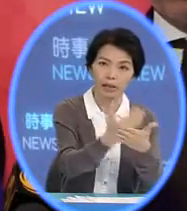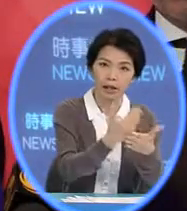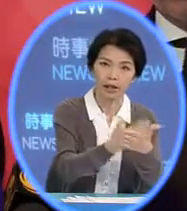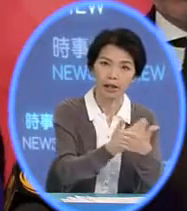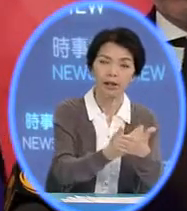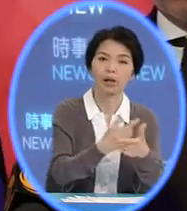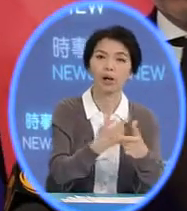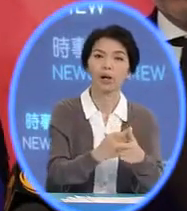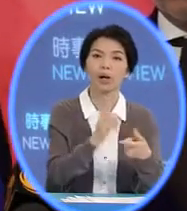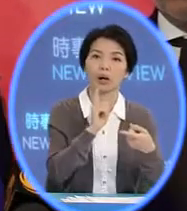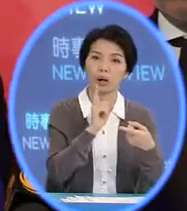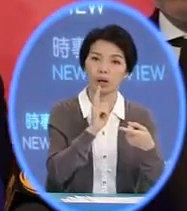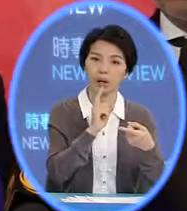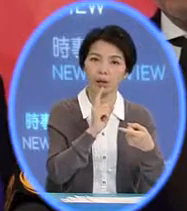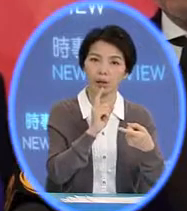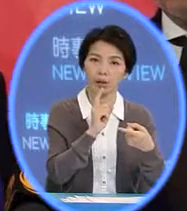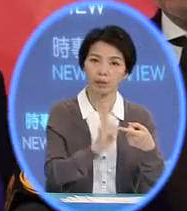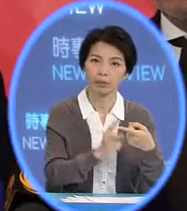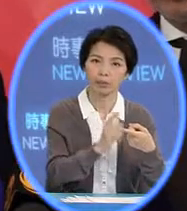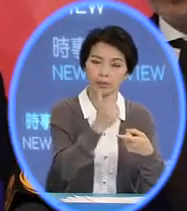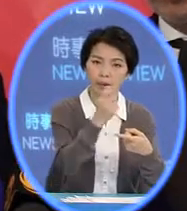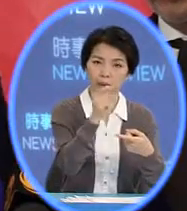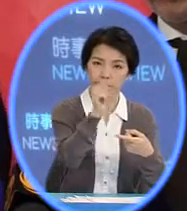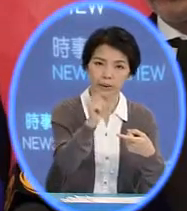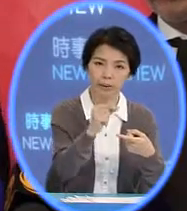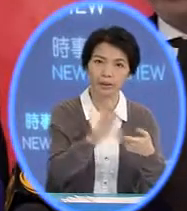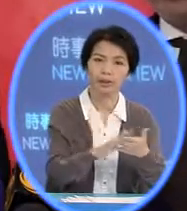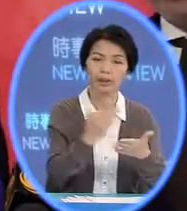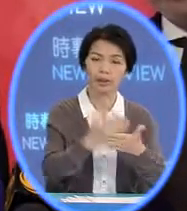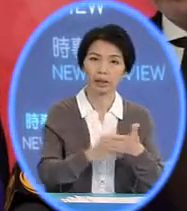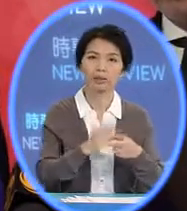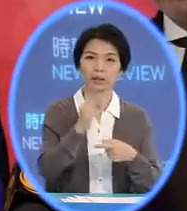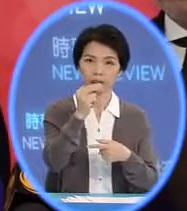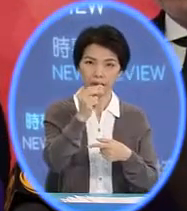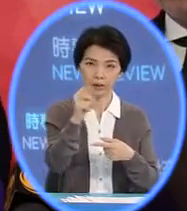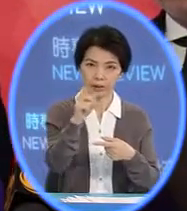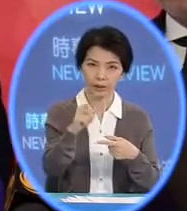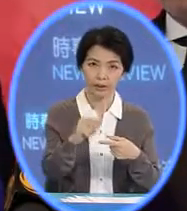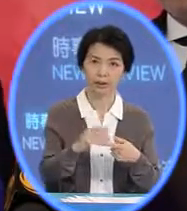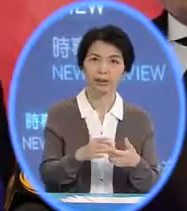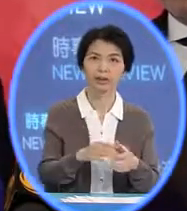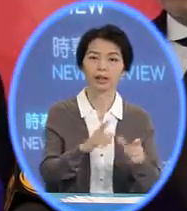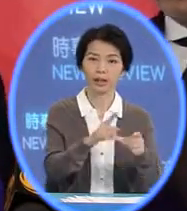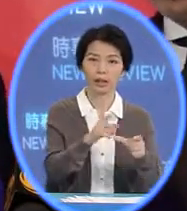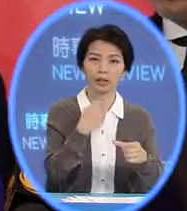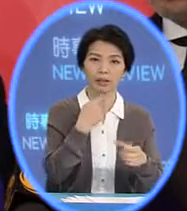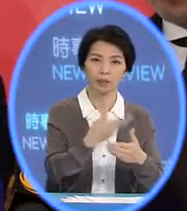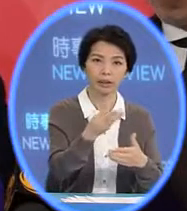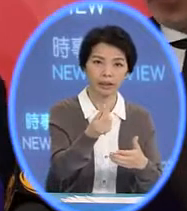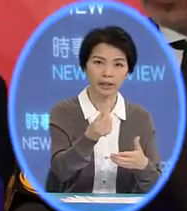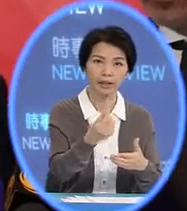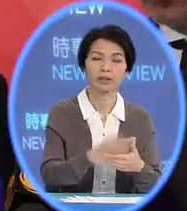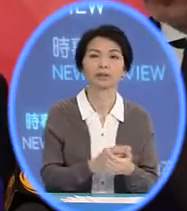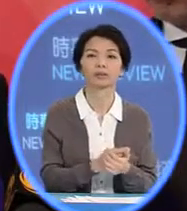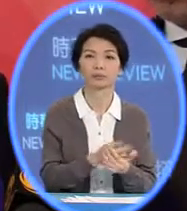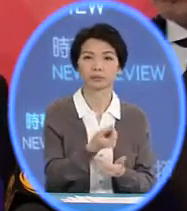原本由原先的有8折的優惠是降低到7折，即是說在個收費上面是減少的。第二